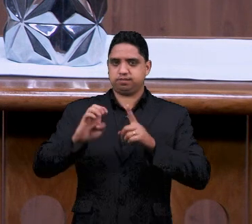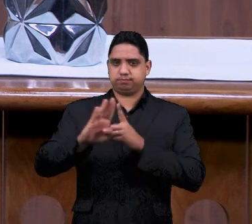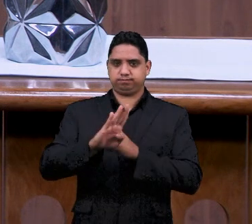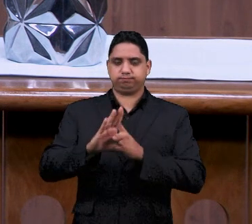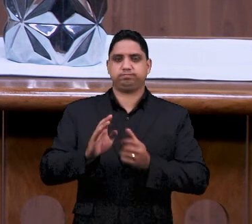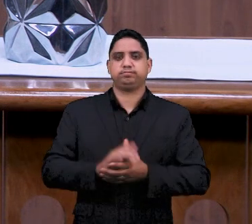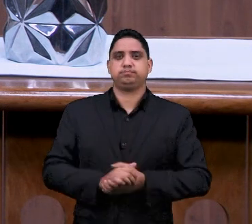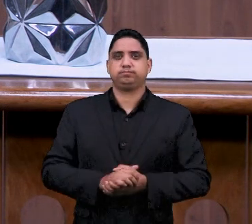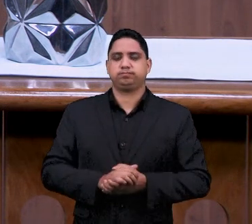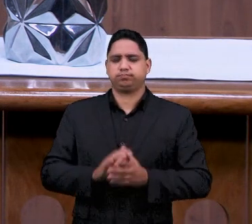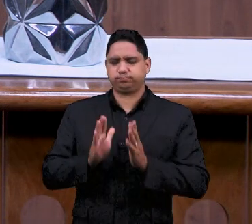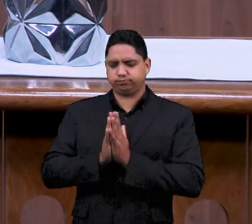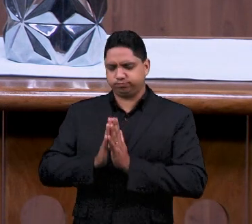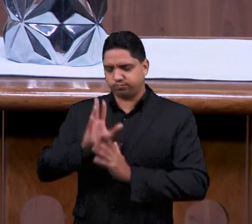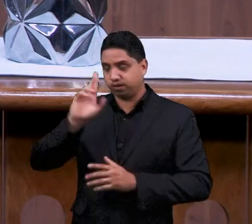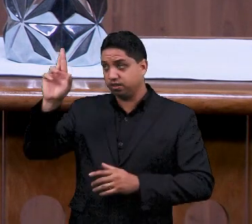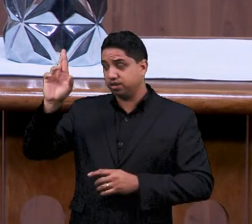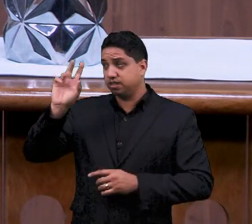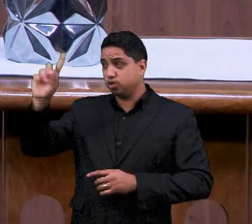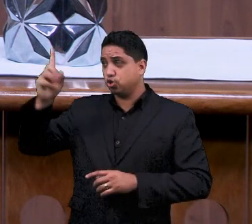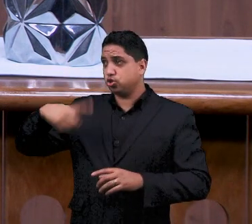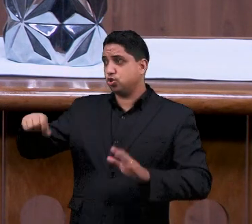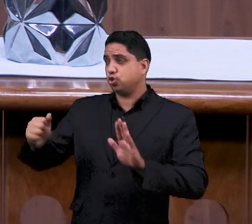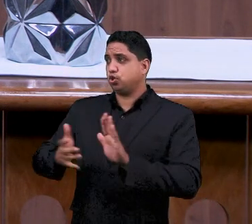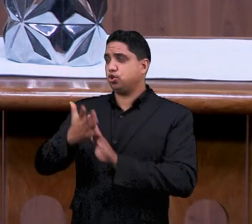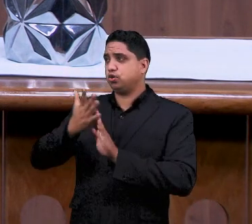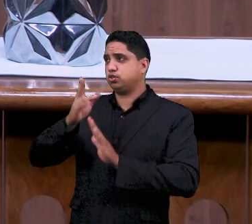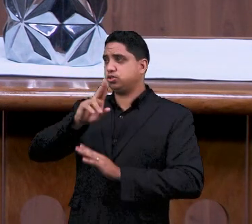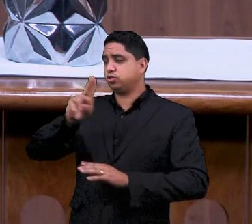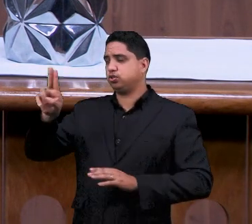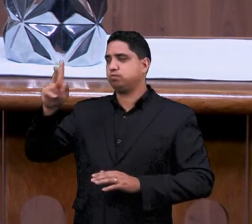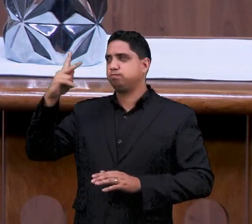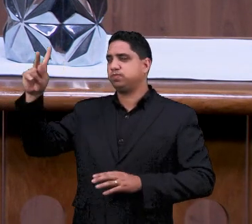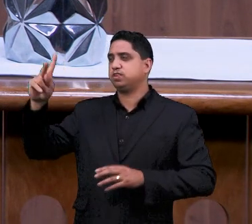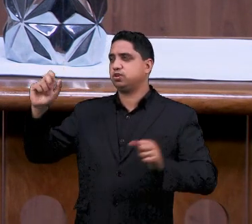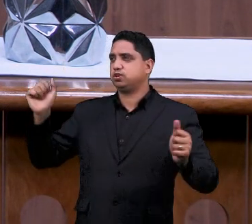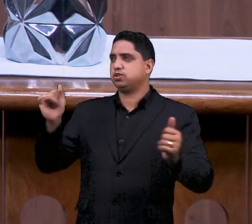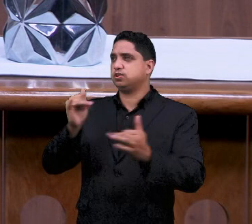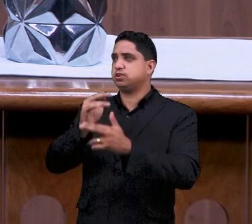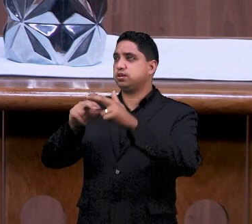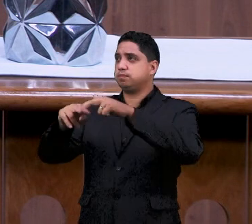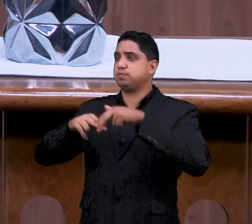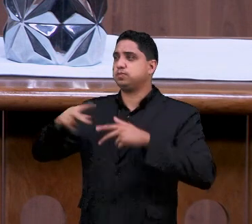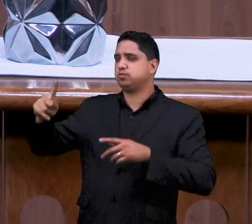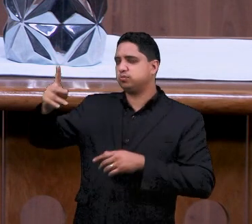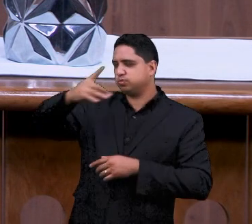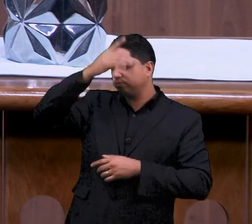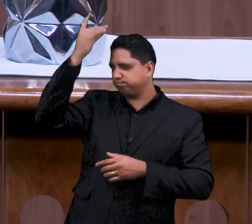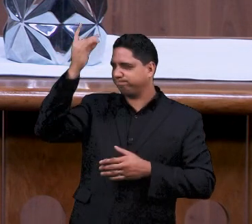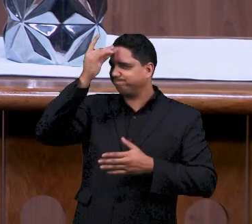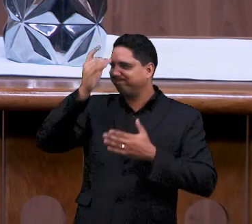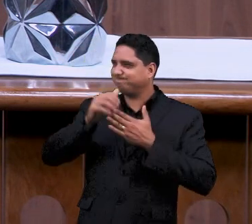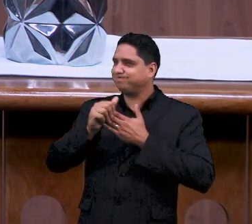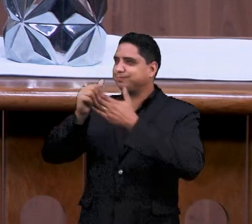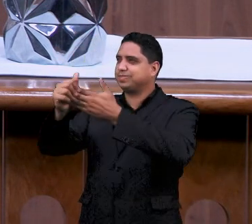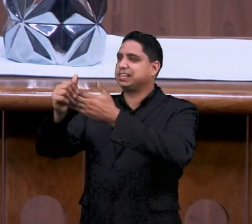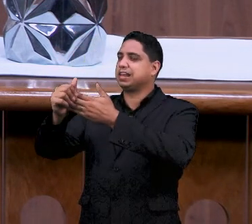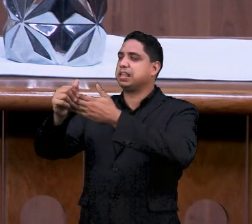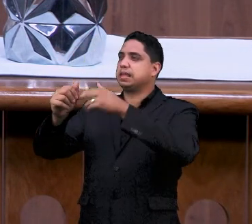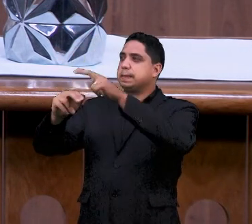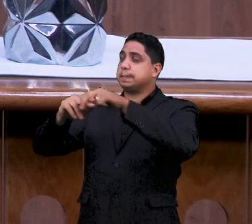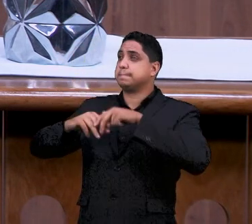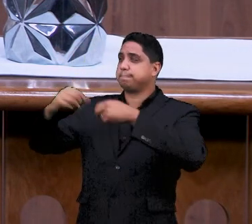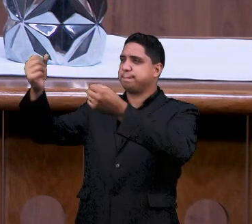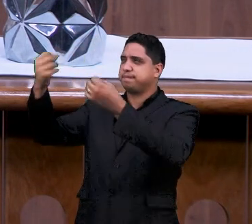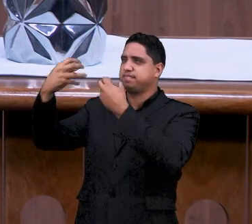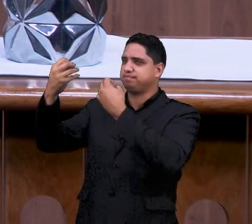dominicale. Seigneur, nous louons ton nom. Nous te glorifions, Seigneur, pour la direction de ton esprit, pour ton enseignement. Seigneur,